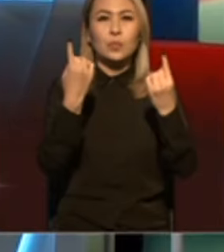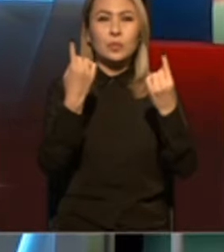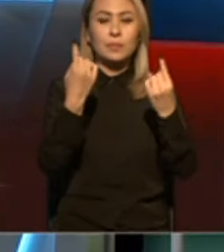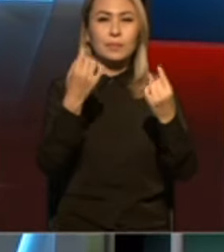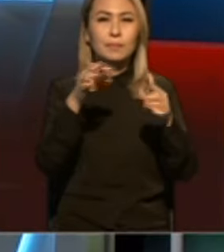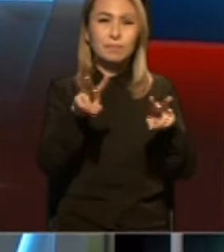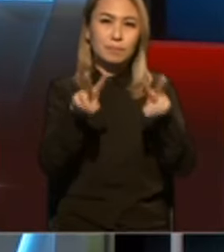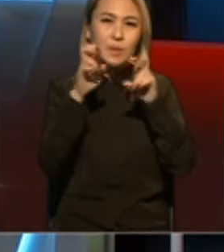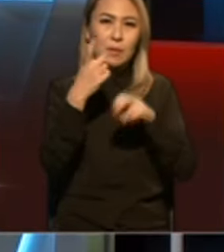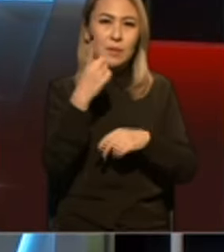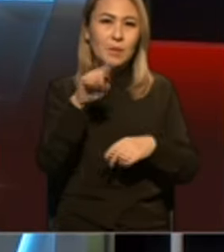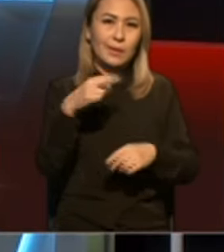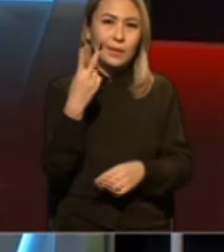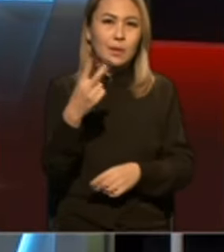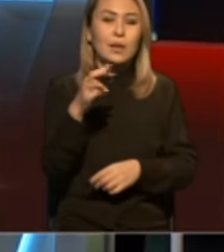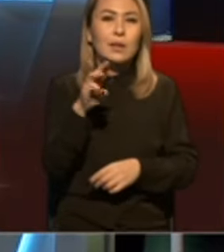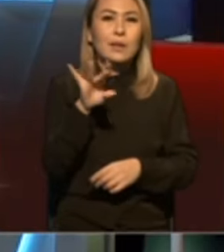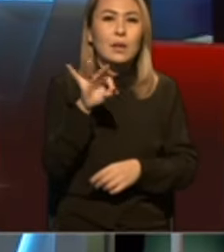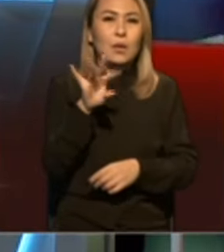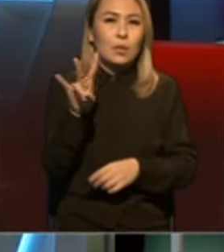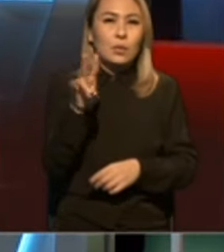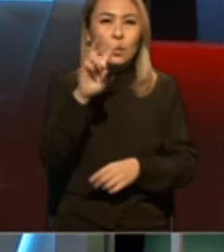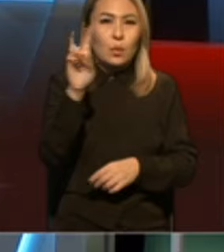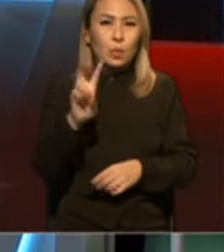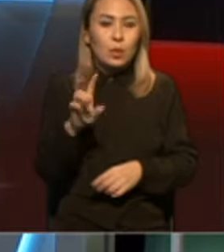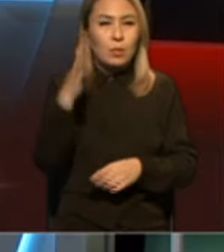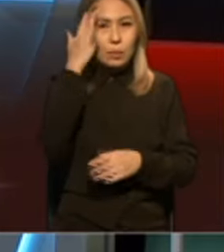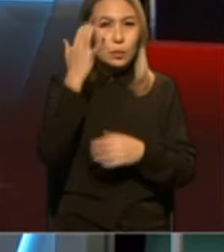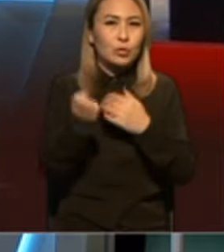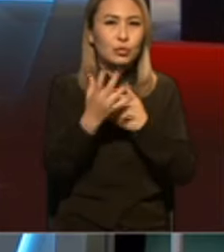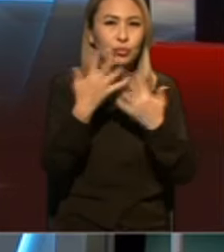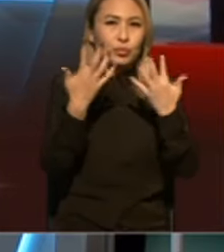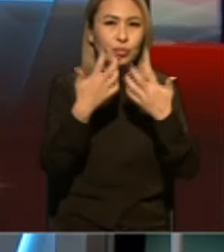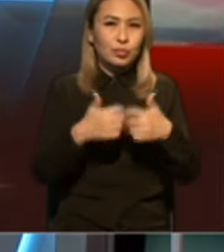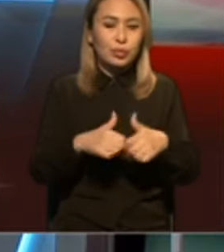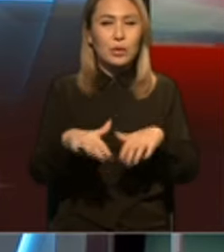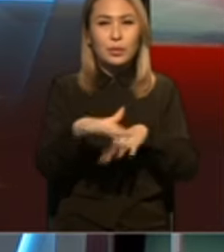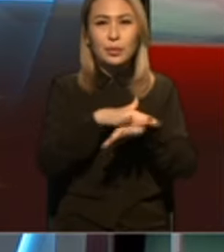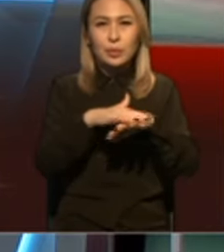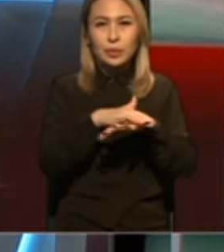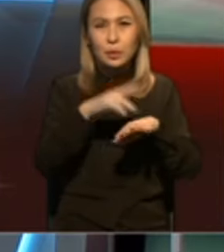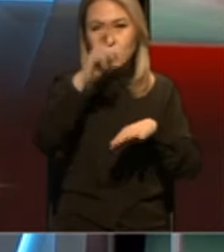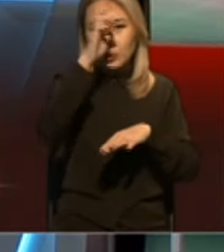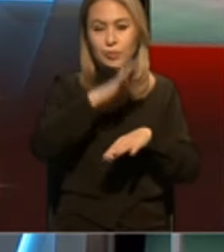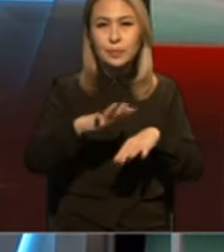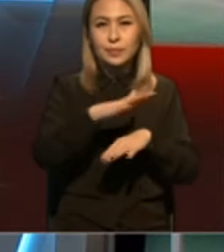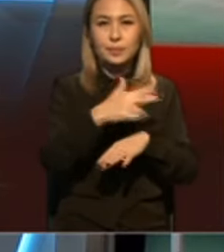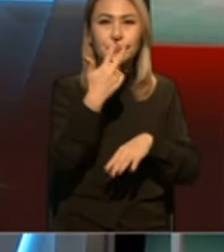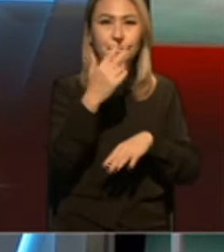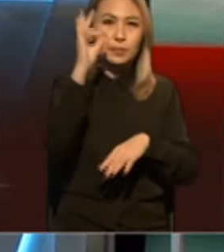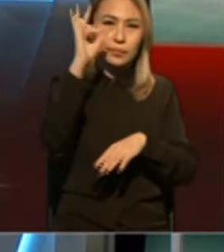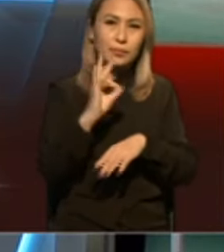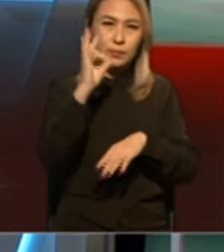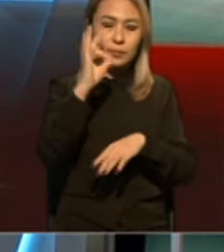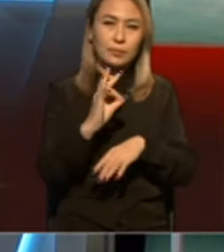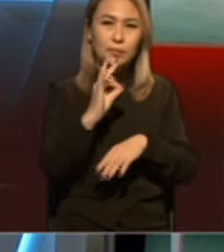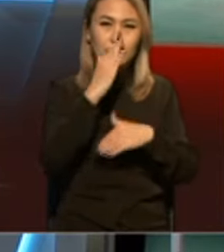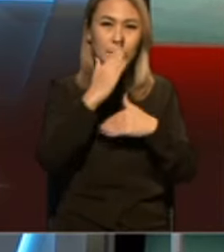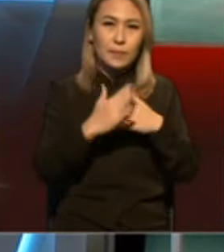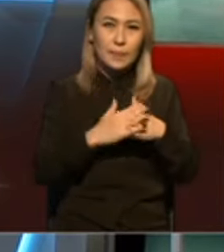үлесі 1-2 триллион доллар екен. Бұдан бөлек мұнай көлемі бойынша түркі ұйымдарының мұнай көлемі 3%-ке жуық.